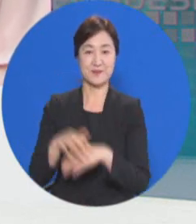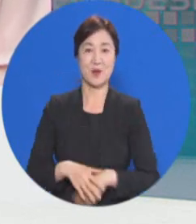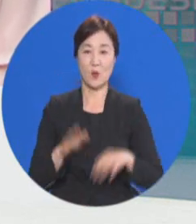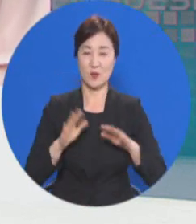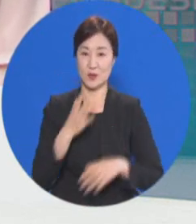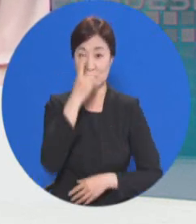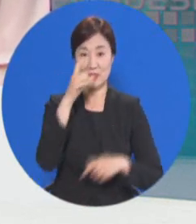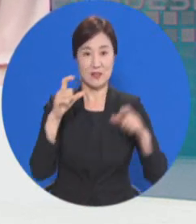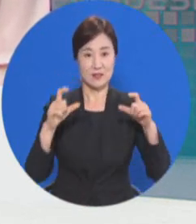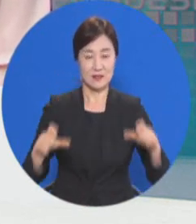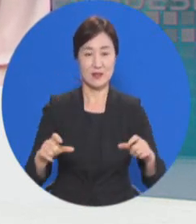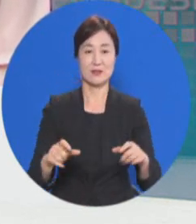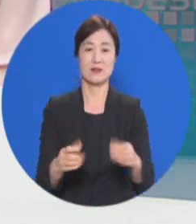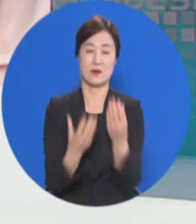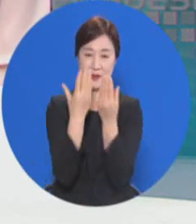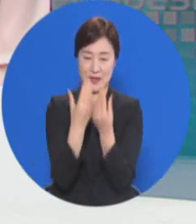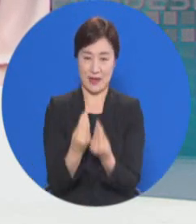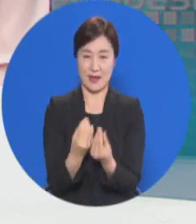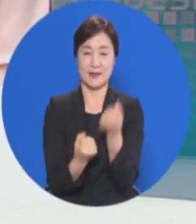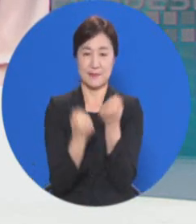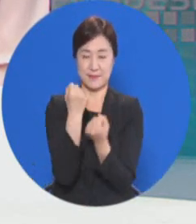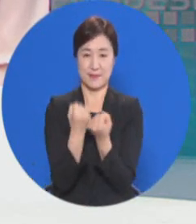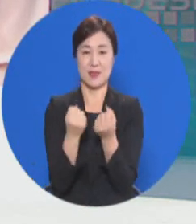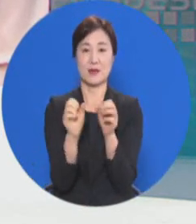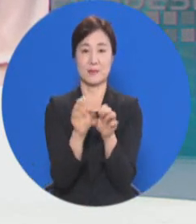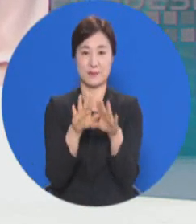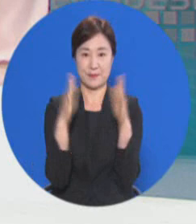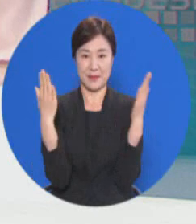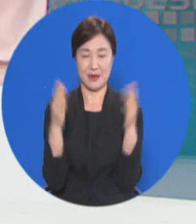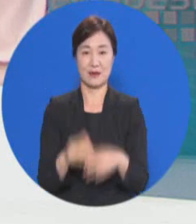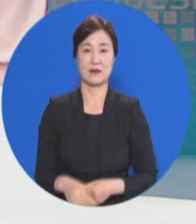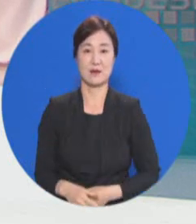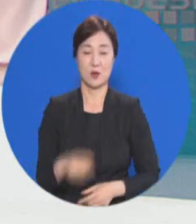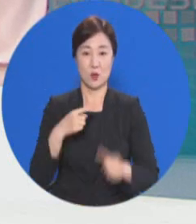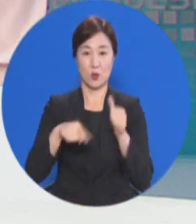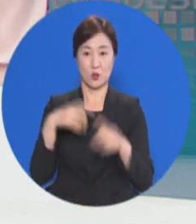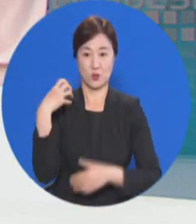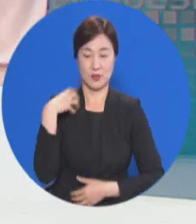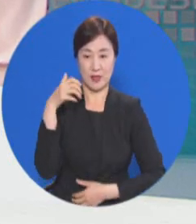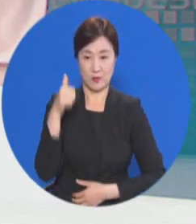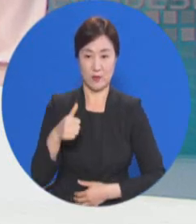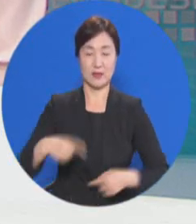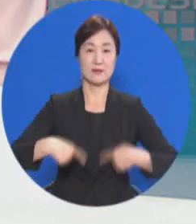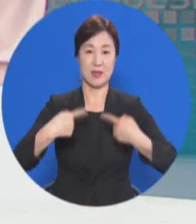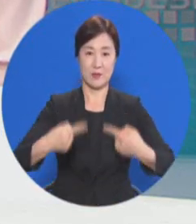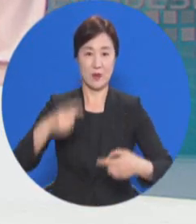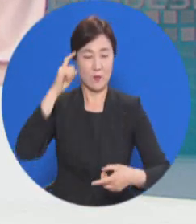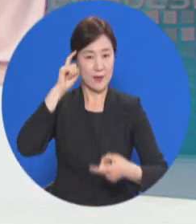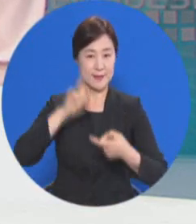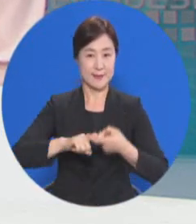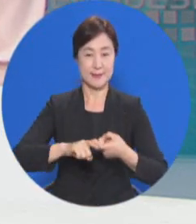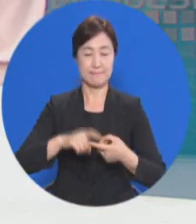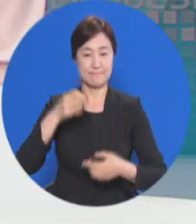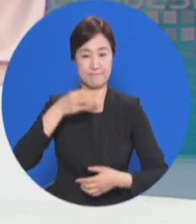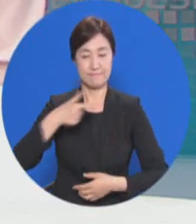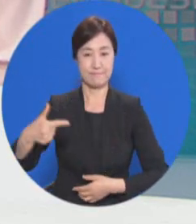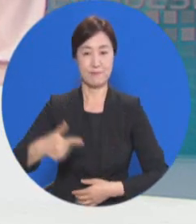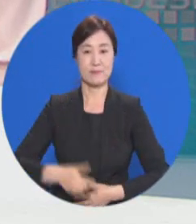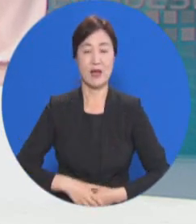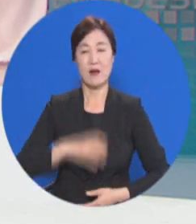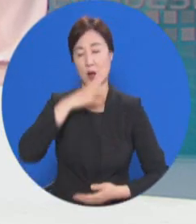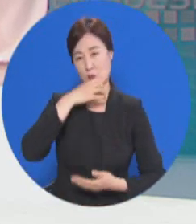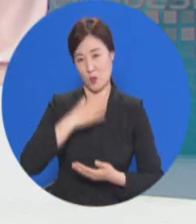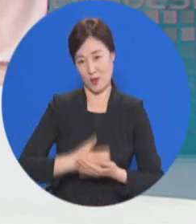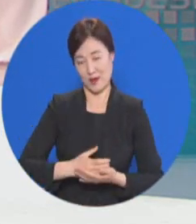순천에서 관련 사례를 공유하는 포럼이 열렸는데 유은혜 교육부 장관이 참석해 큰 관심을 보였습니다. 네,